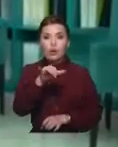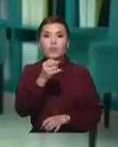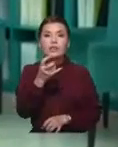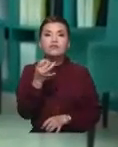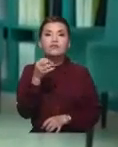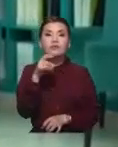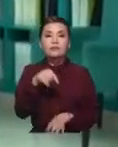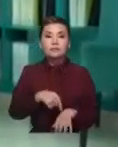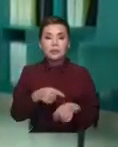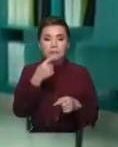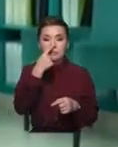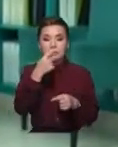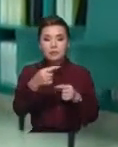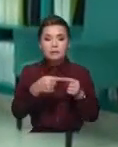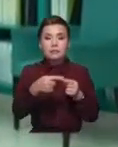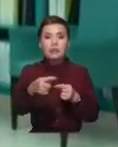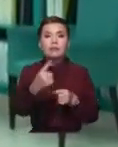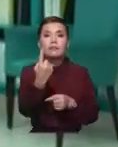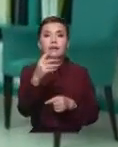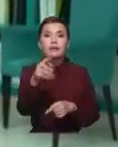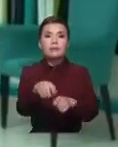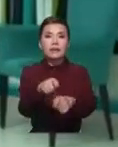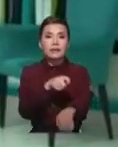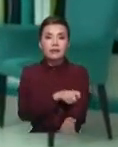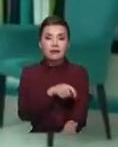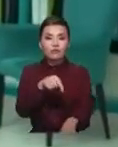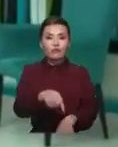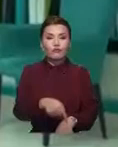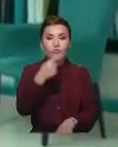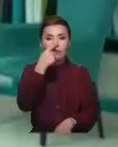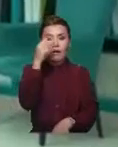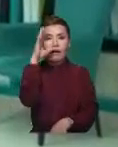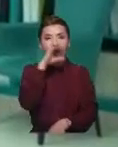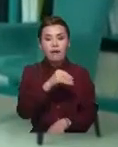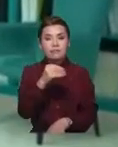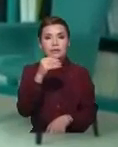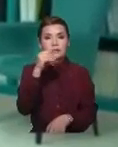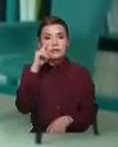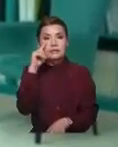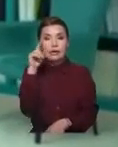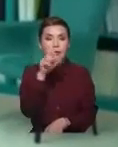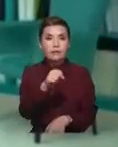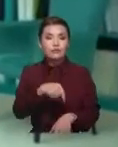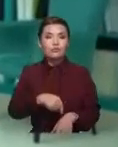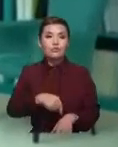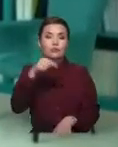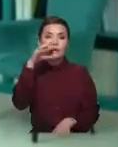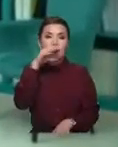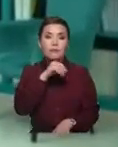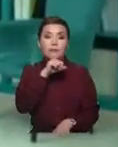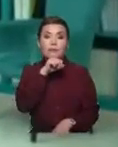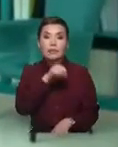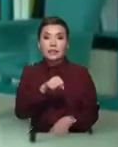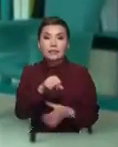метр арқасында пайда болған объектлерді, заттарды көре алады. Және де сол арқылы